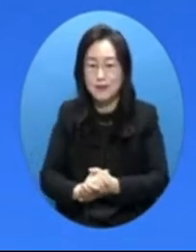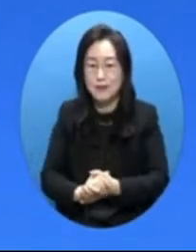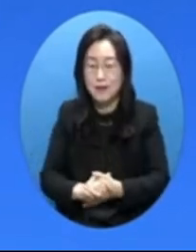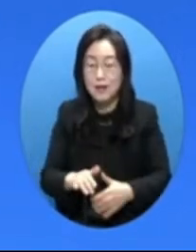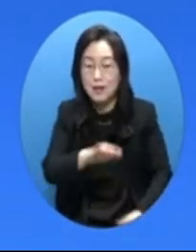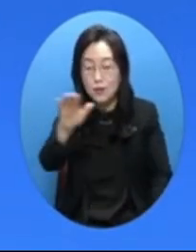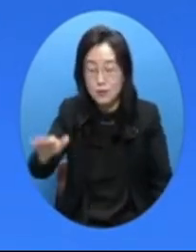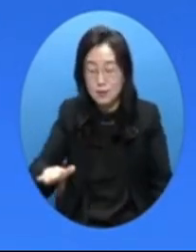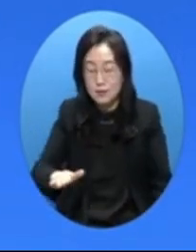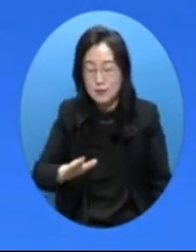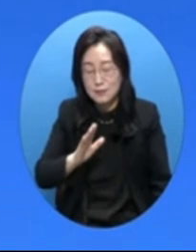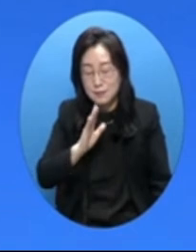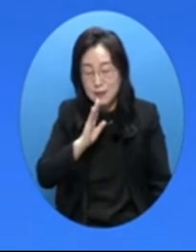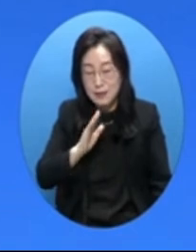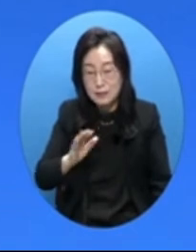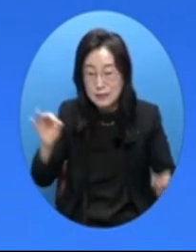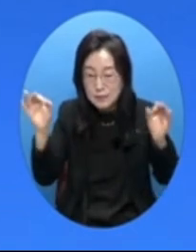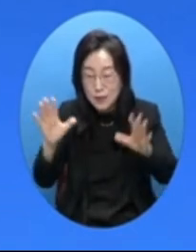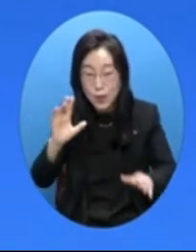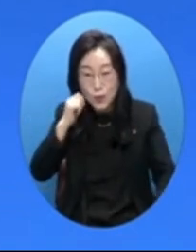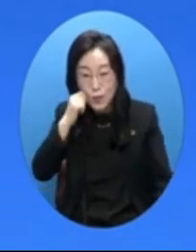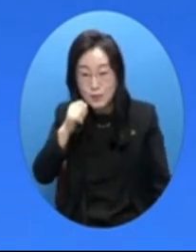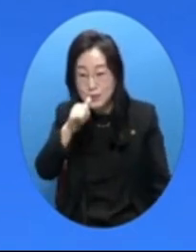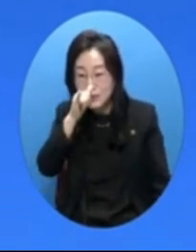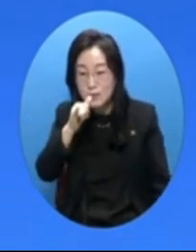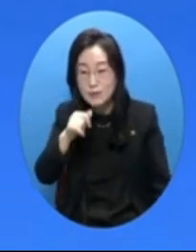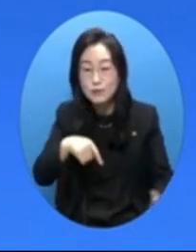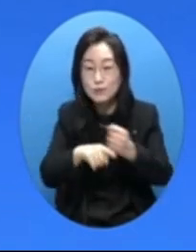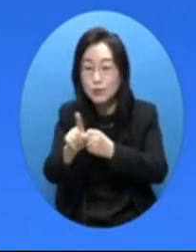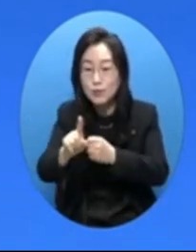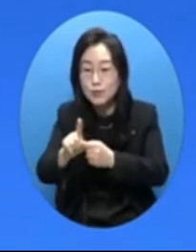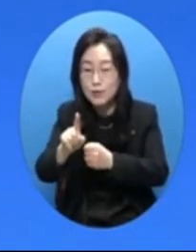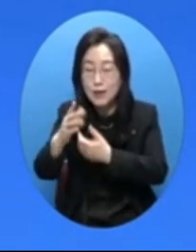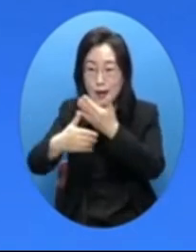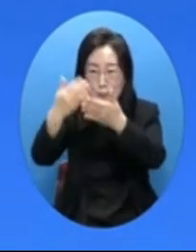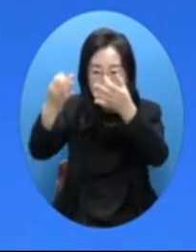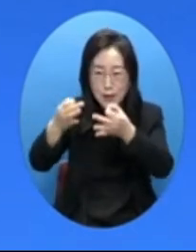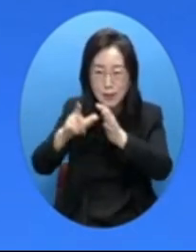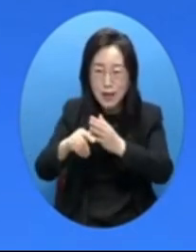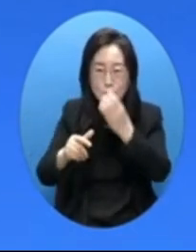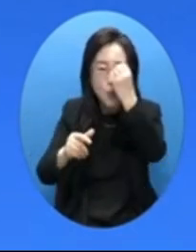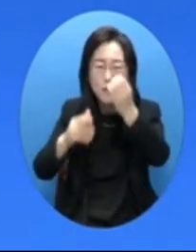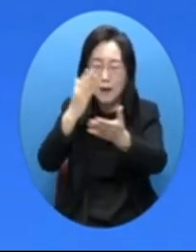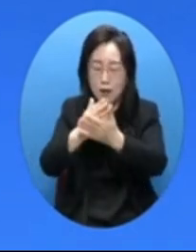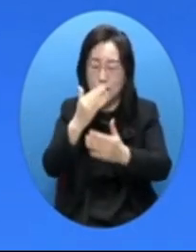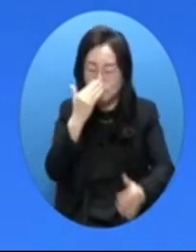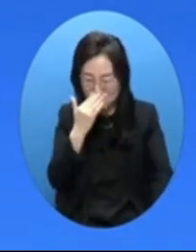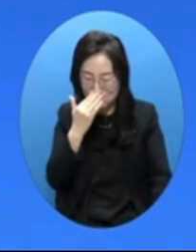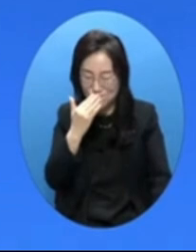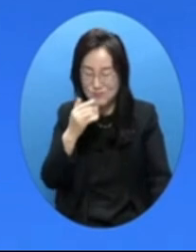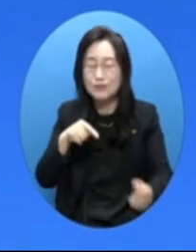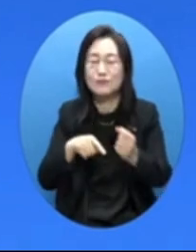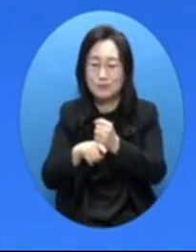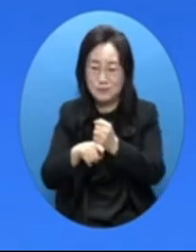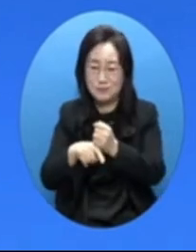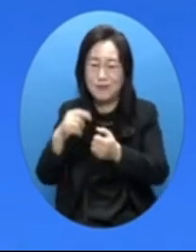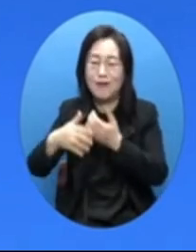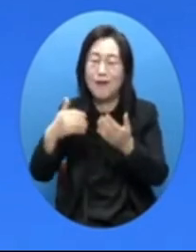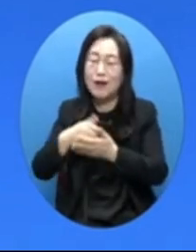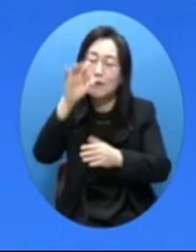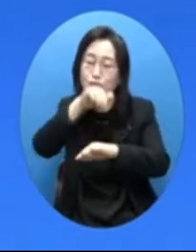참작은 어려움이 있는 것은 우리가 하나님 앞에 교만하지 않게 하시려고 우리를 겸손하게 만드시는 하나님의